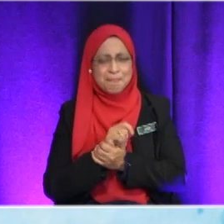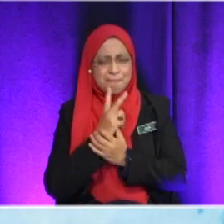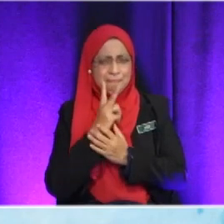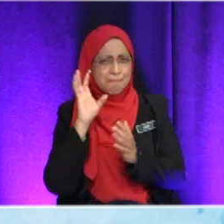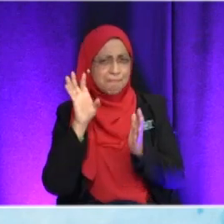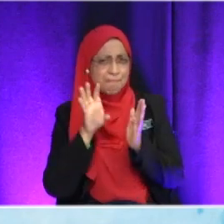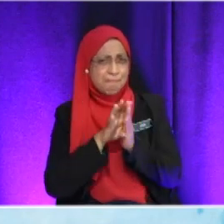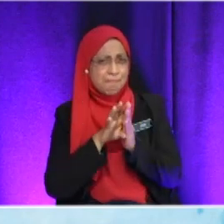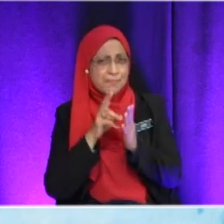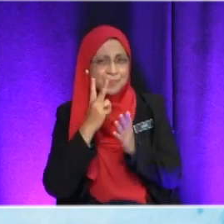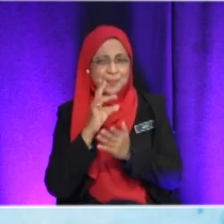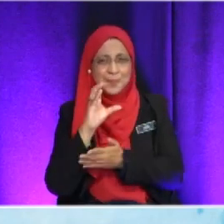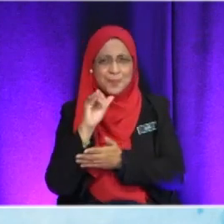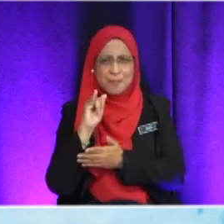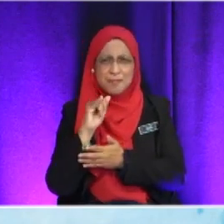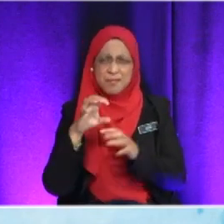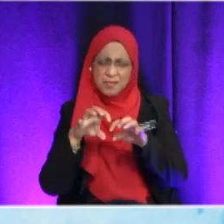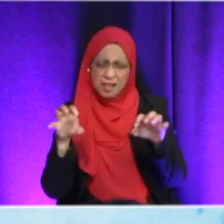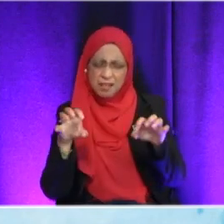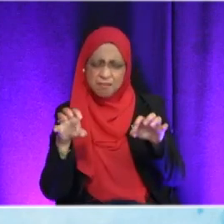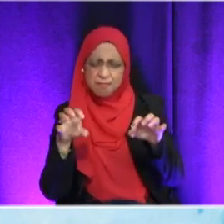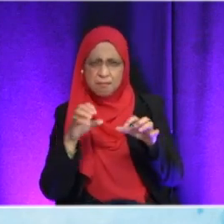jadi Chili Ini kenapa